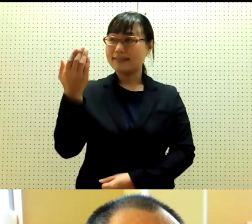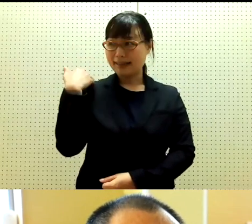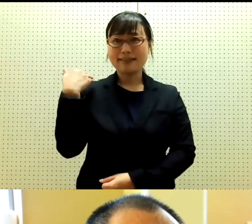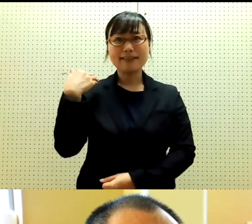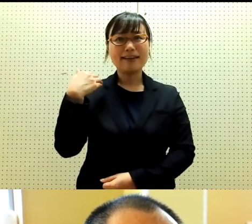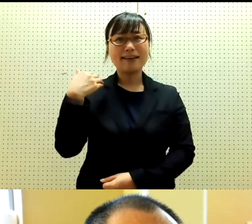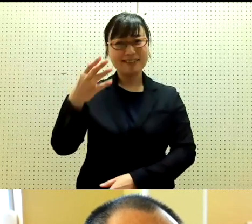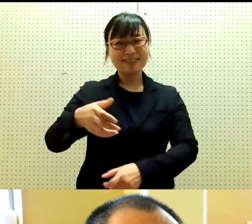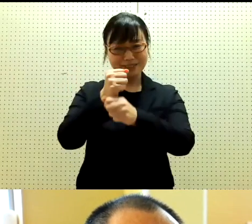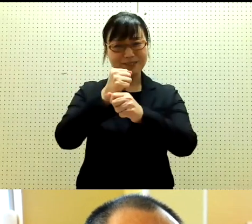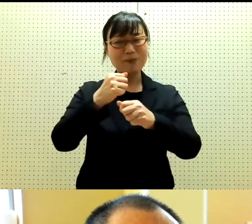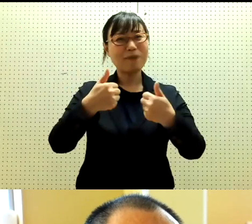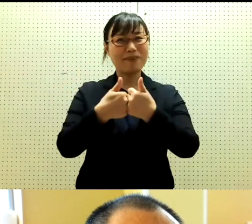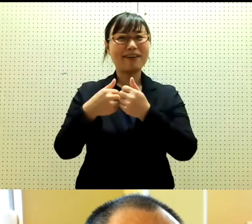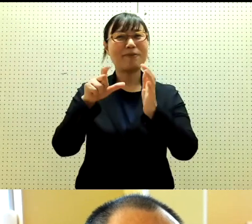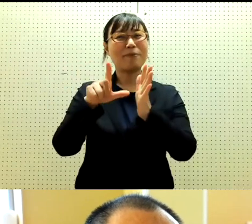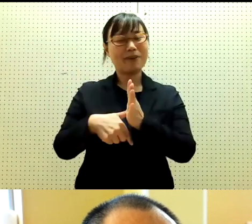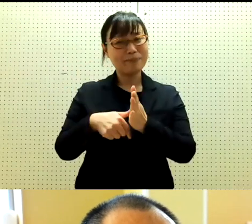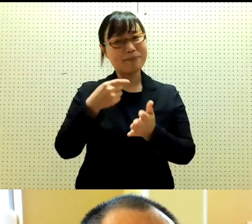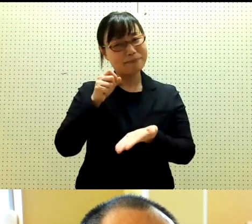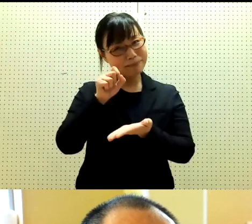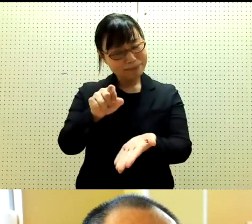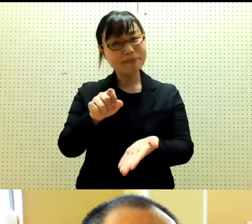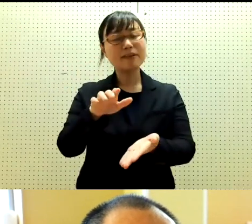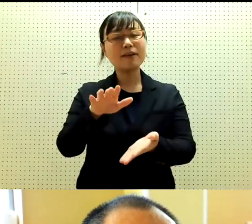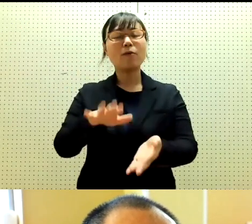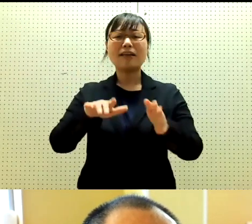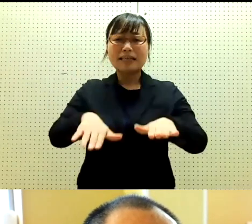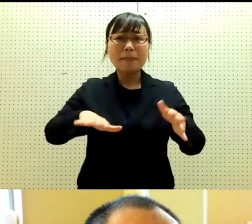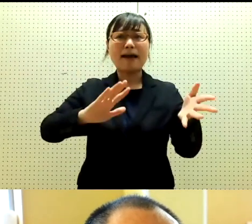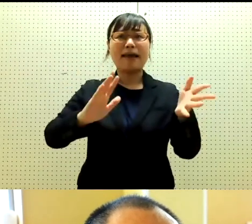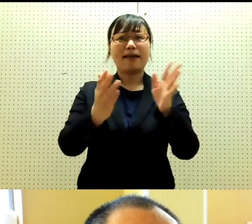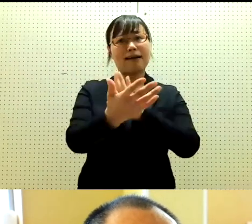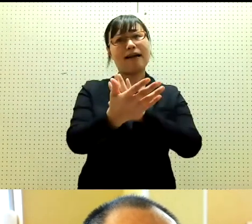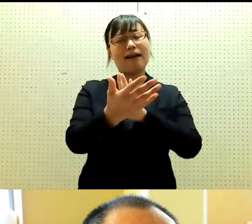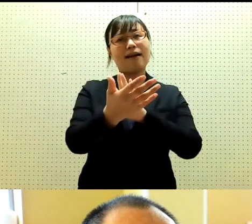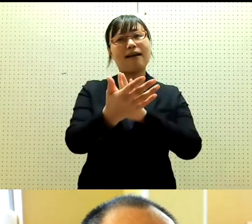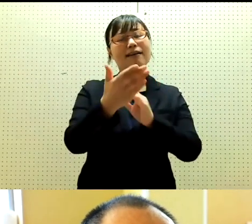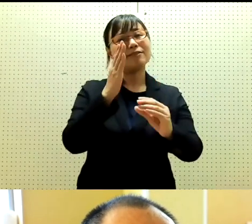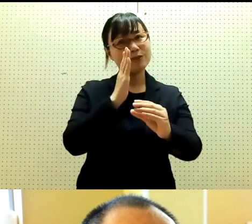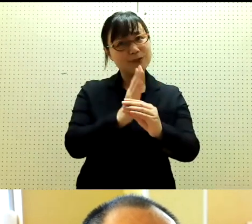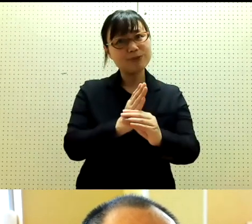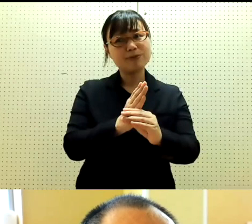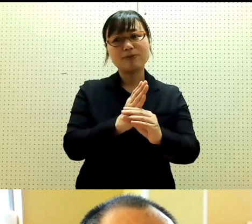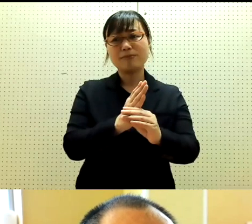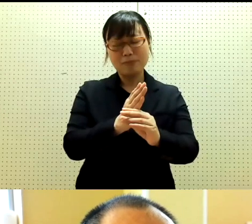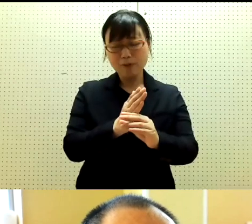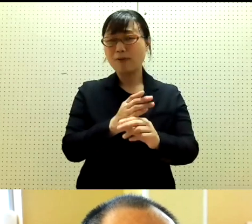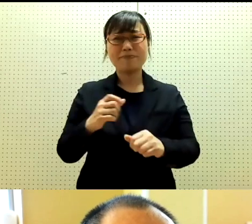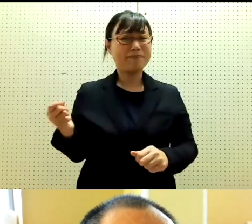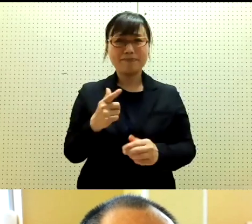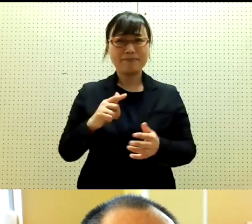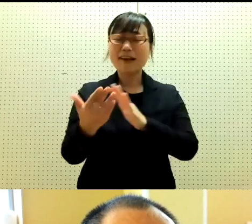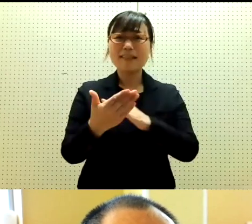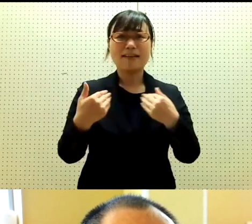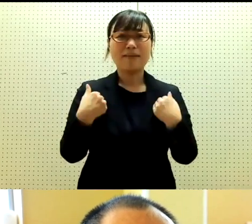議の中でも話をさせていただいたんですが、この変化の中でもう本当にこうやって変えていかなければいけない。でコミュニケーションの仕方